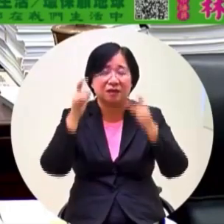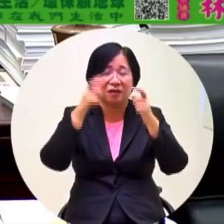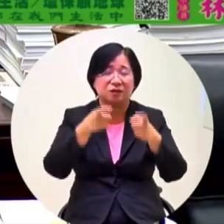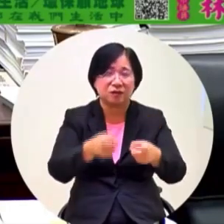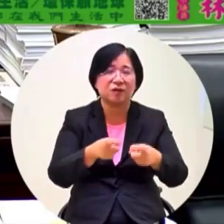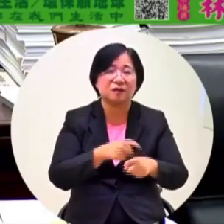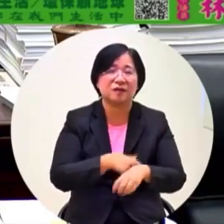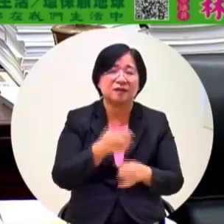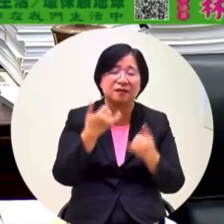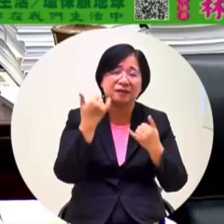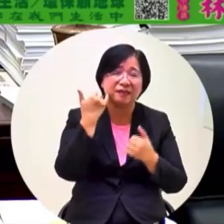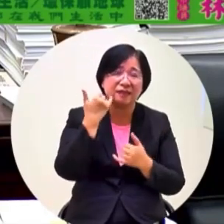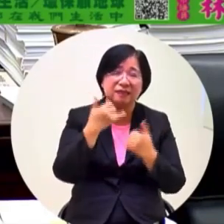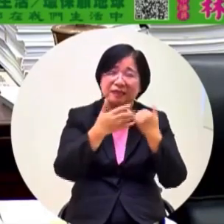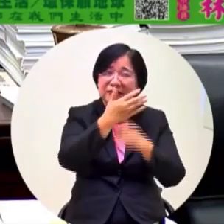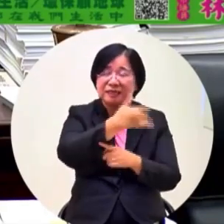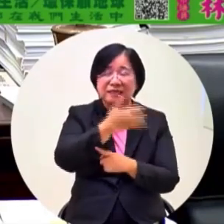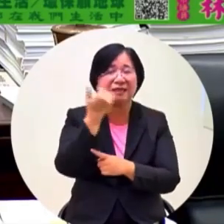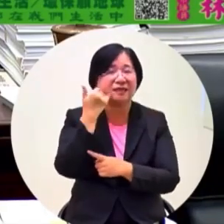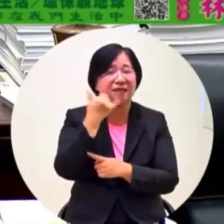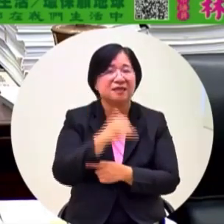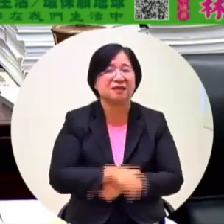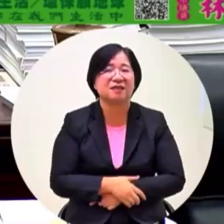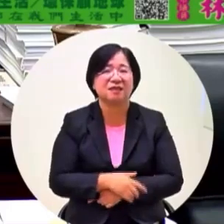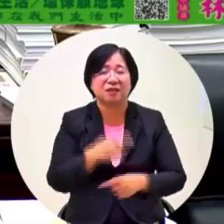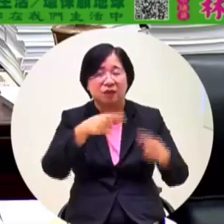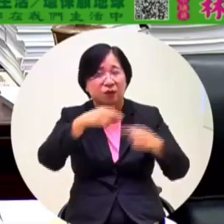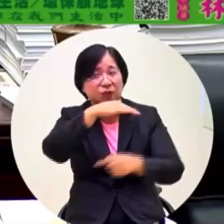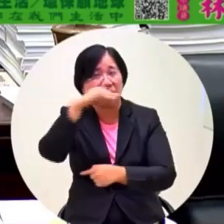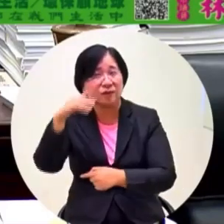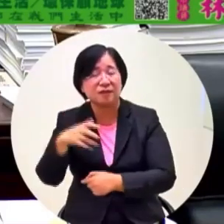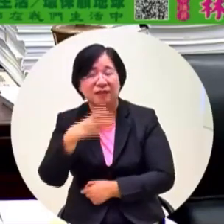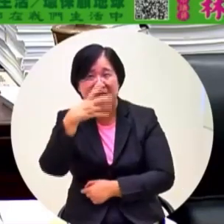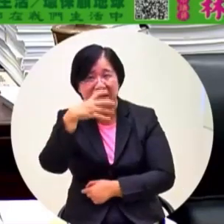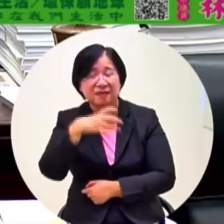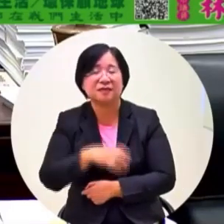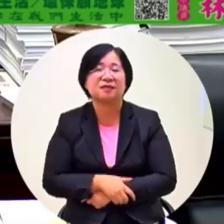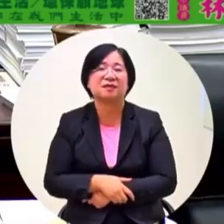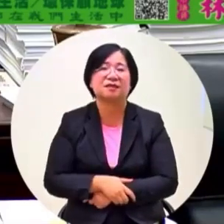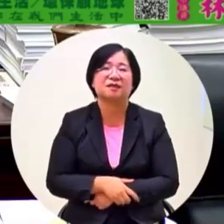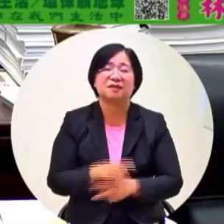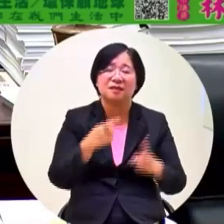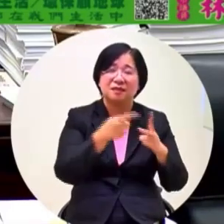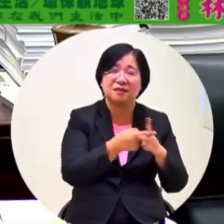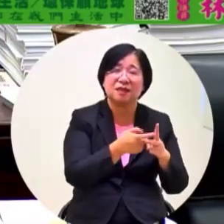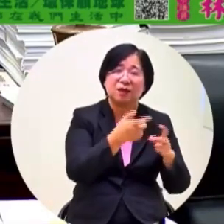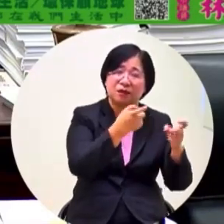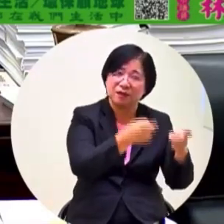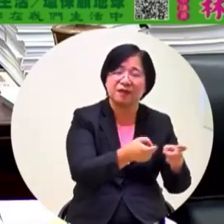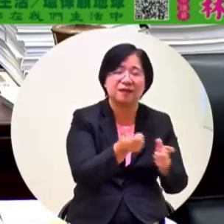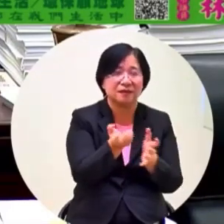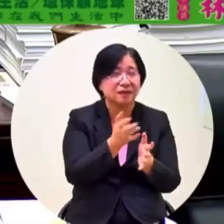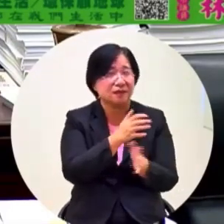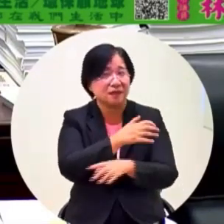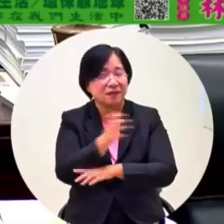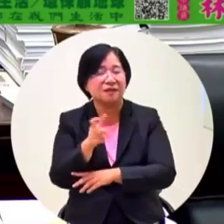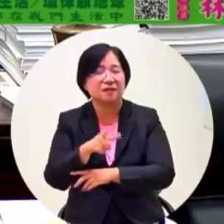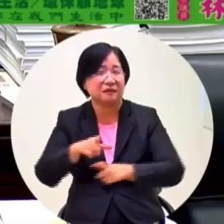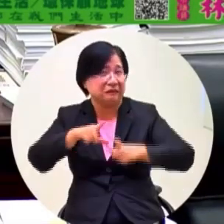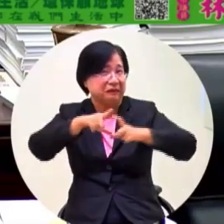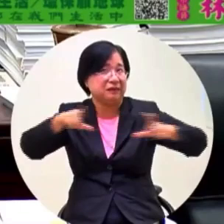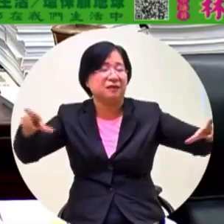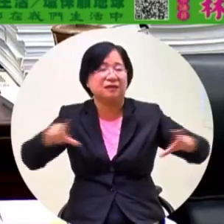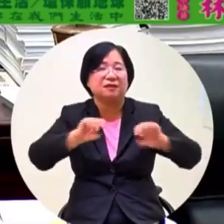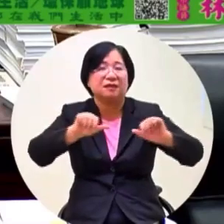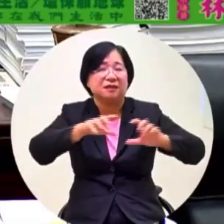古山、左营、盐城、前镇小港，以小港前镇是最大宗，是腹地最大的。那我们